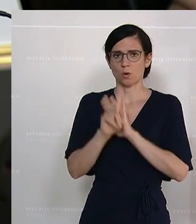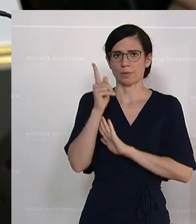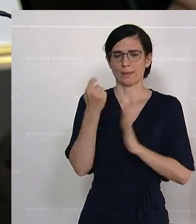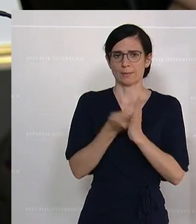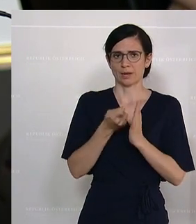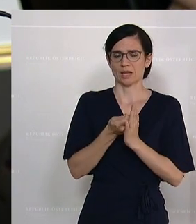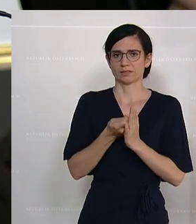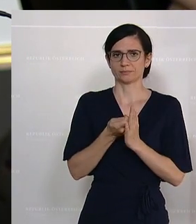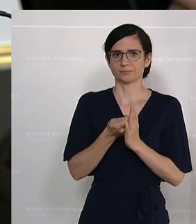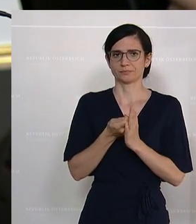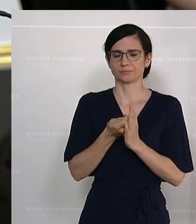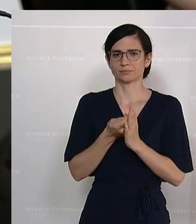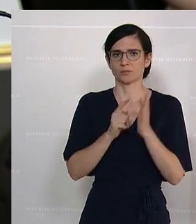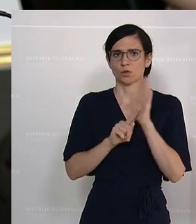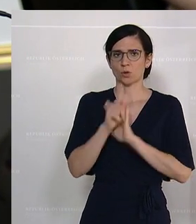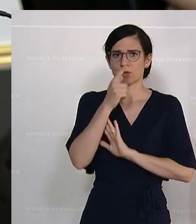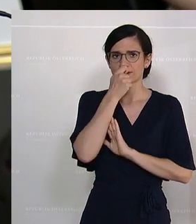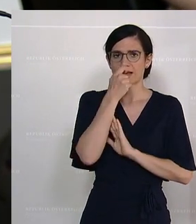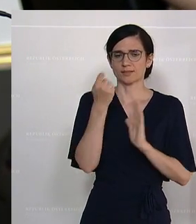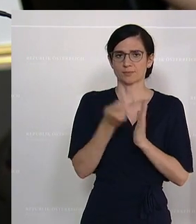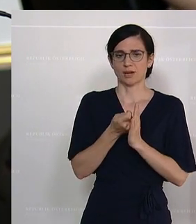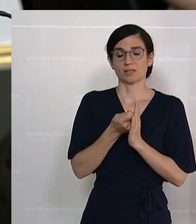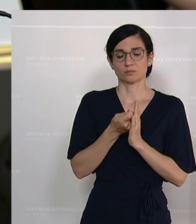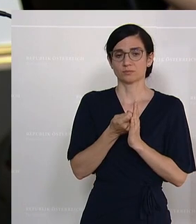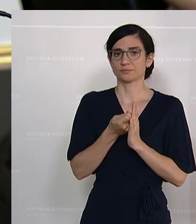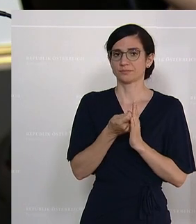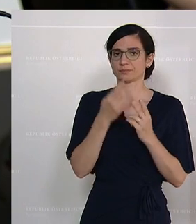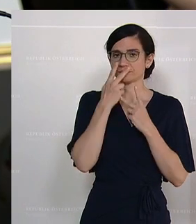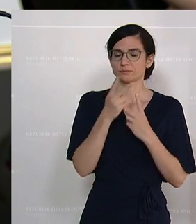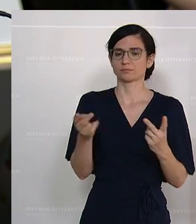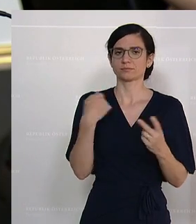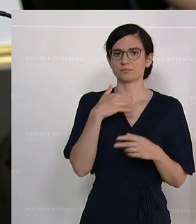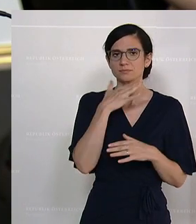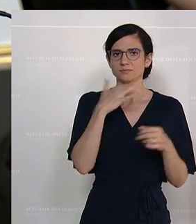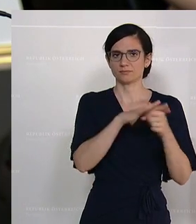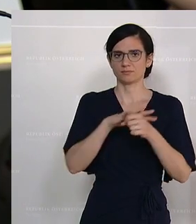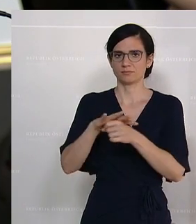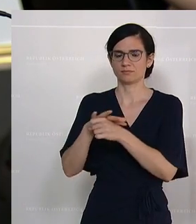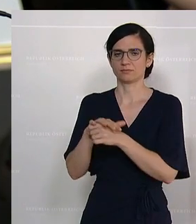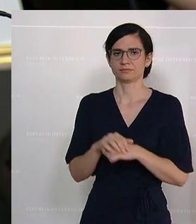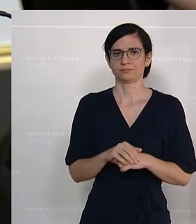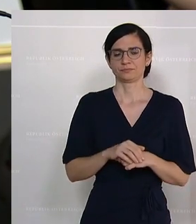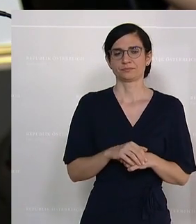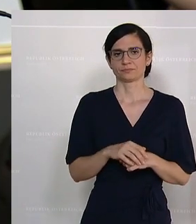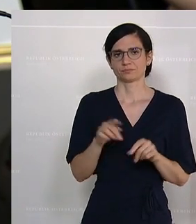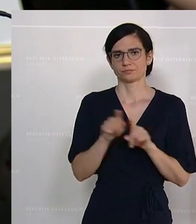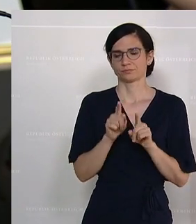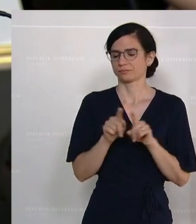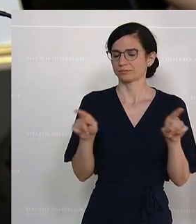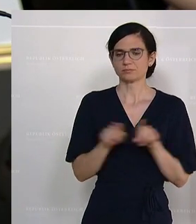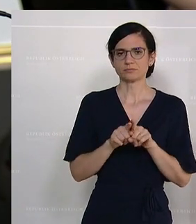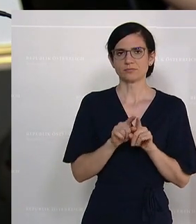dieser hohe gaspreis schlägt sich in vielen vielen bereichen nieder und es ist teil derselben strategie